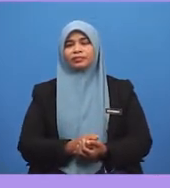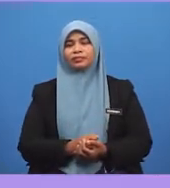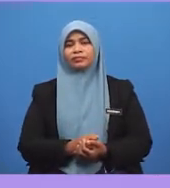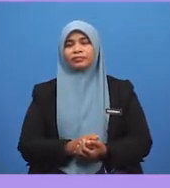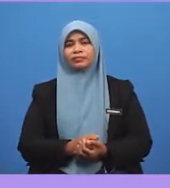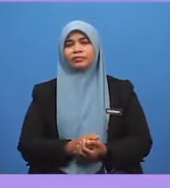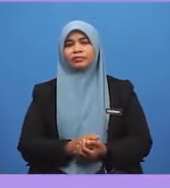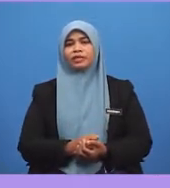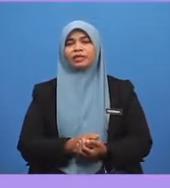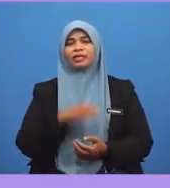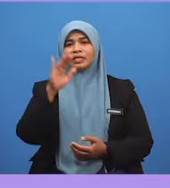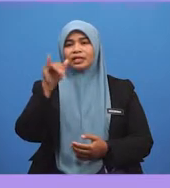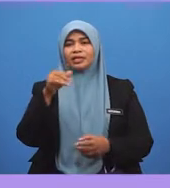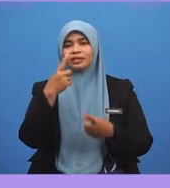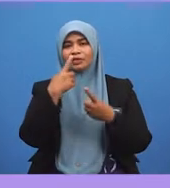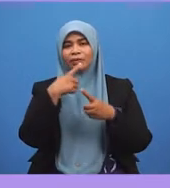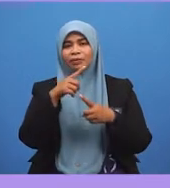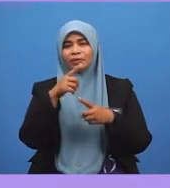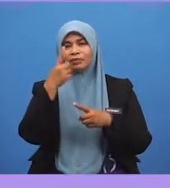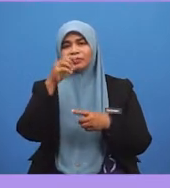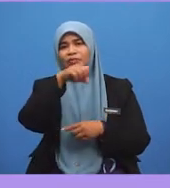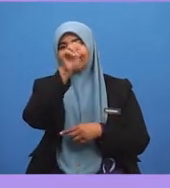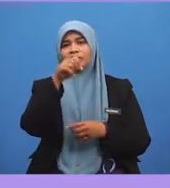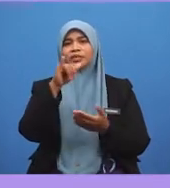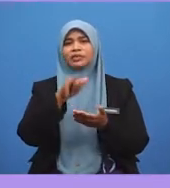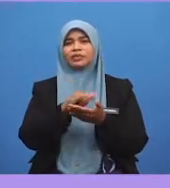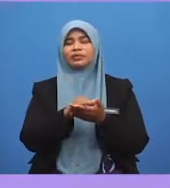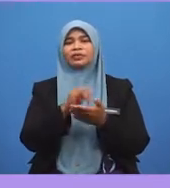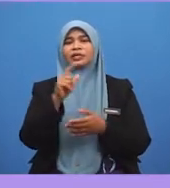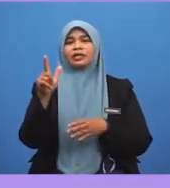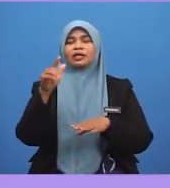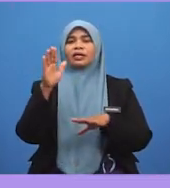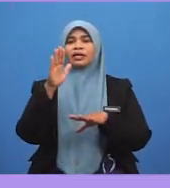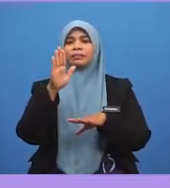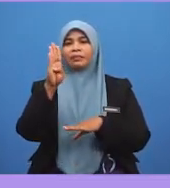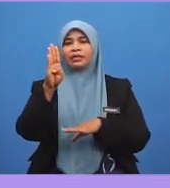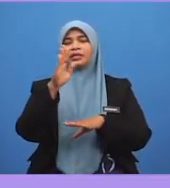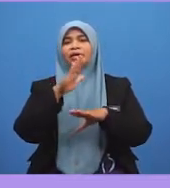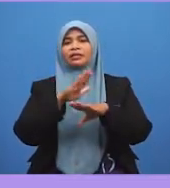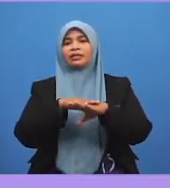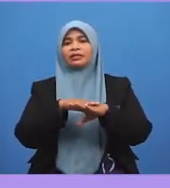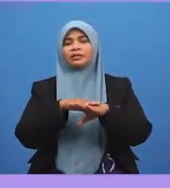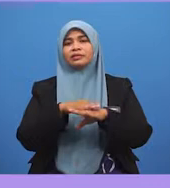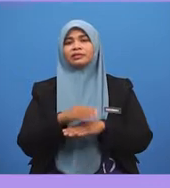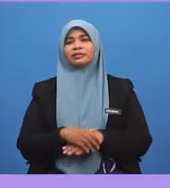Ya, jawapan bagi soalan tersebut ialah B, atas.